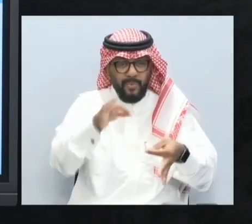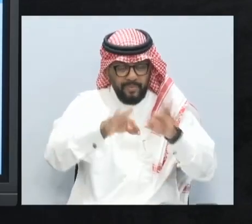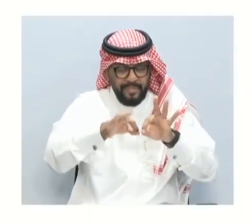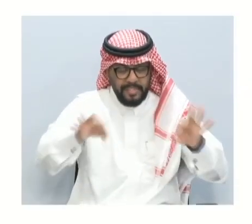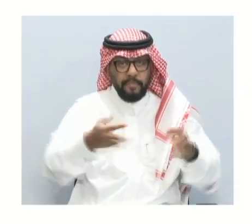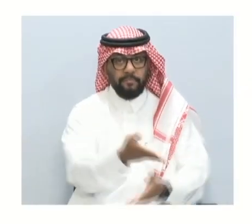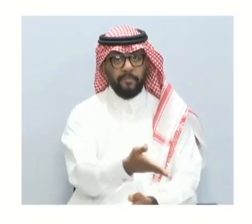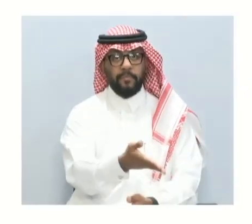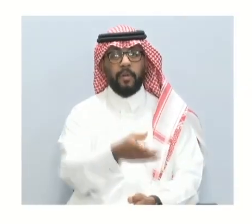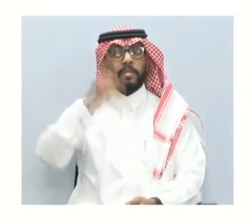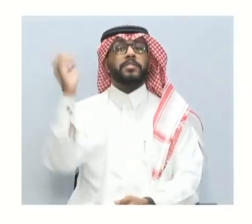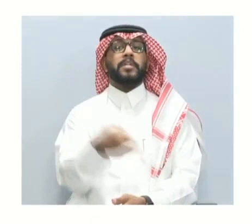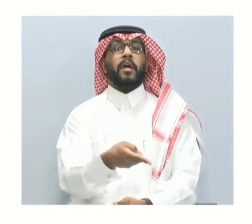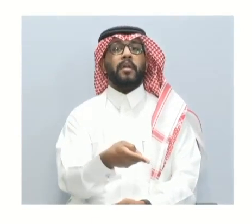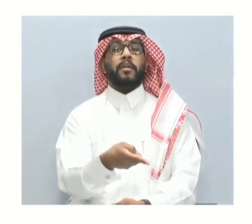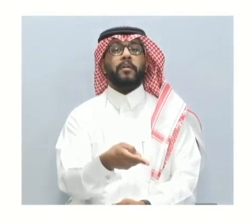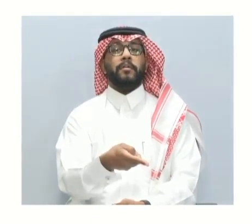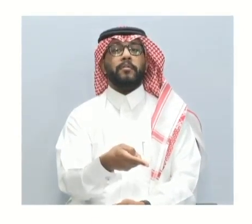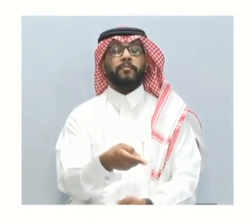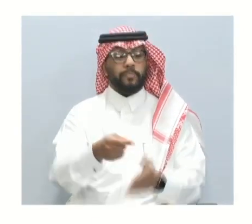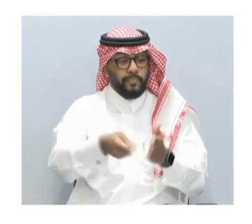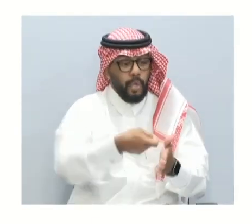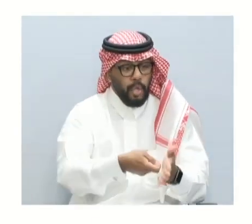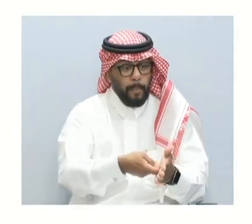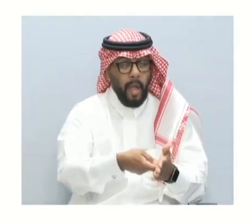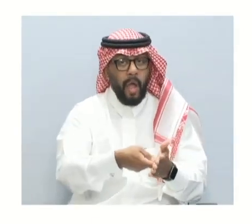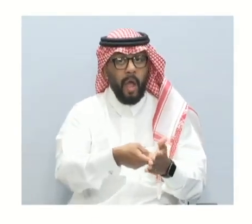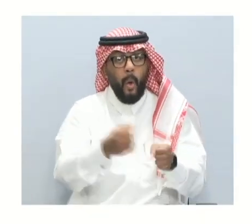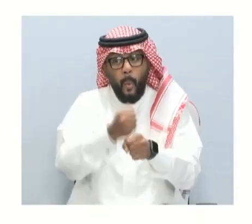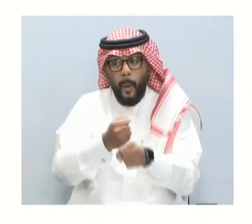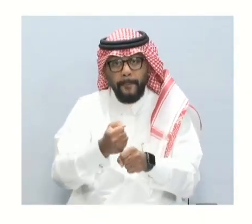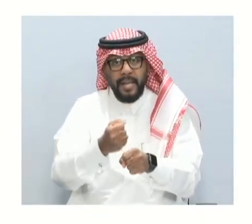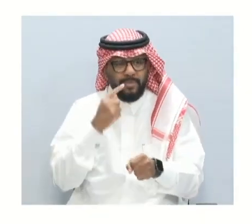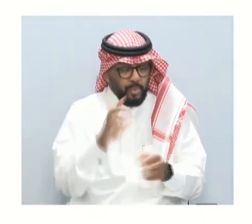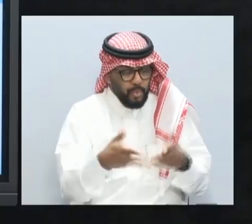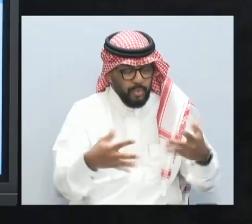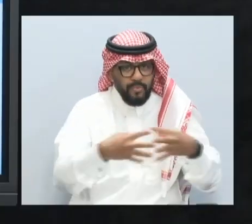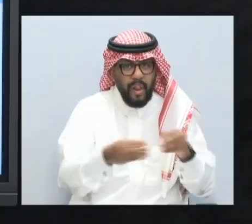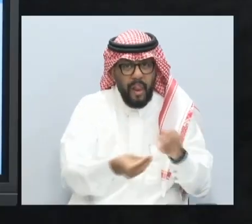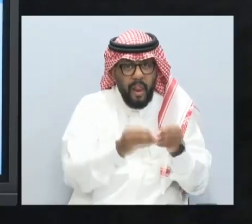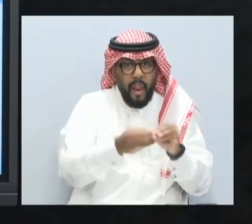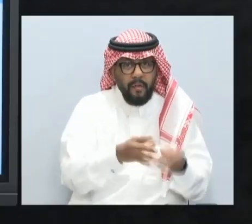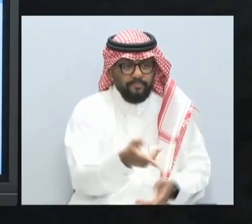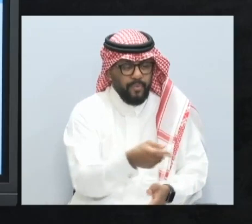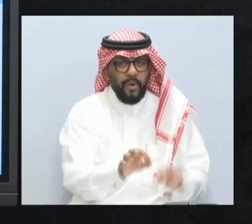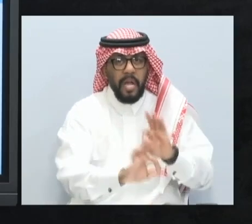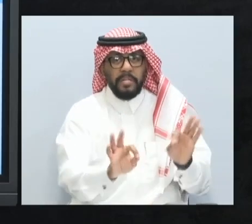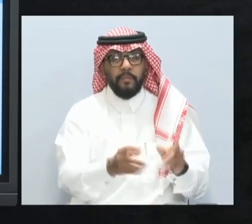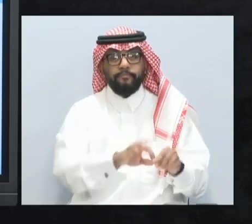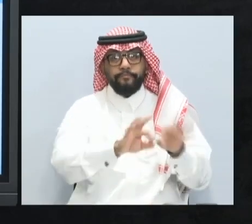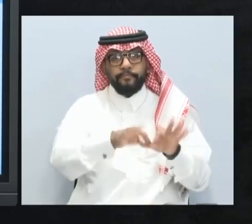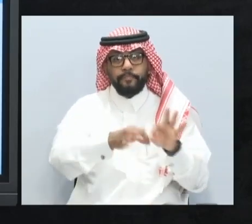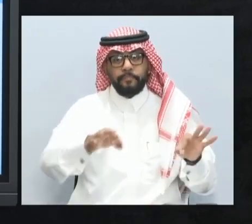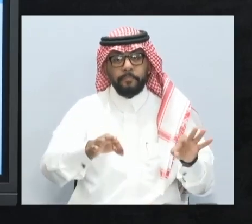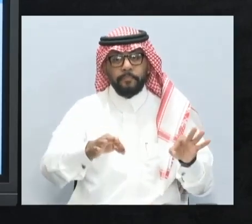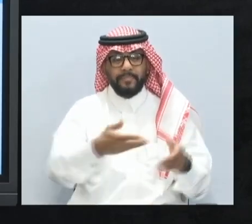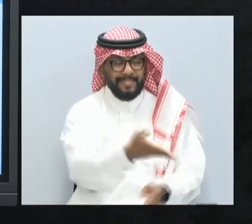نتيجتها يتكلم به الساحر او يكتبه او يعمل شيئا فاحد ثلاث امور اما ان تقال واما ان تكتب او اما